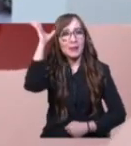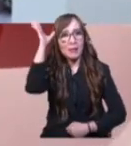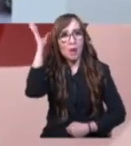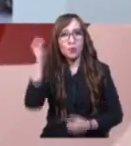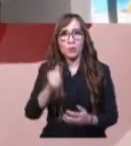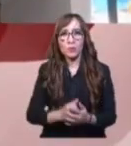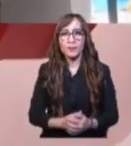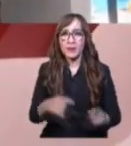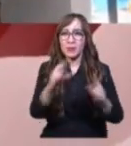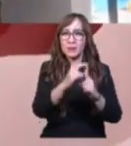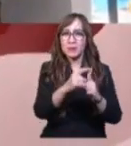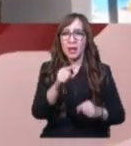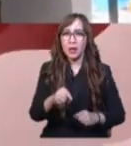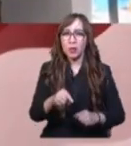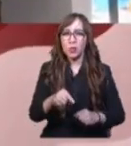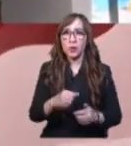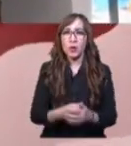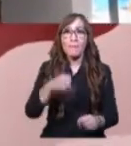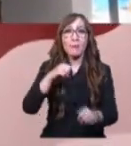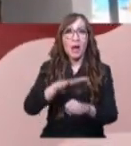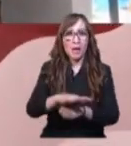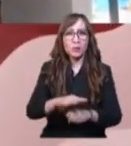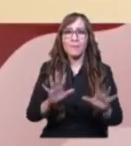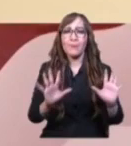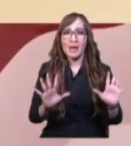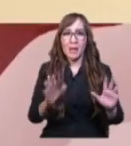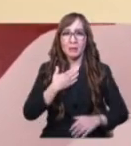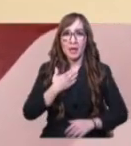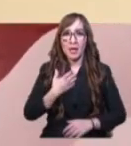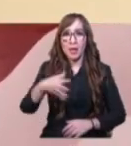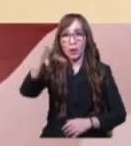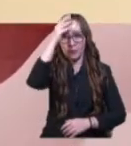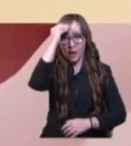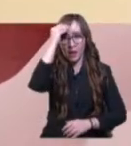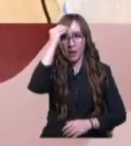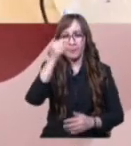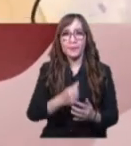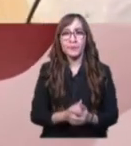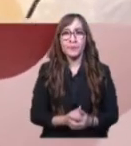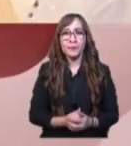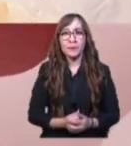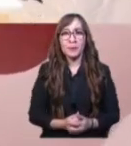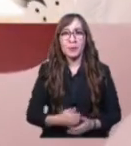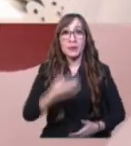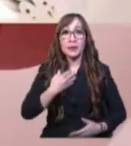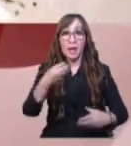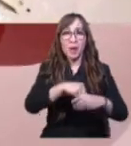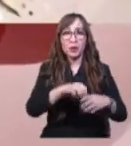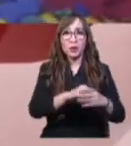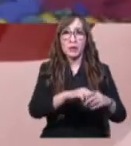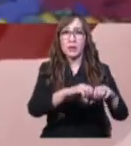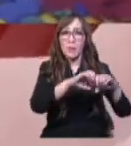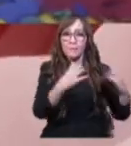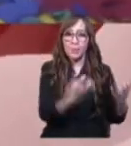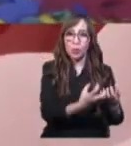saya rasa digital itu sangat berpengaruh sekali, tapi saya paham, saya juga bergerak di asosiasi kopi, banyak teman-teman yang